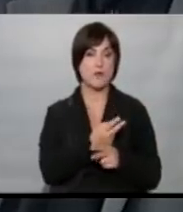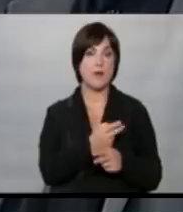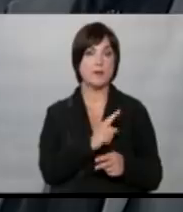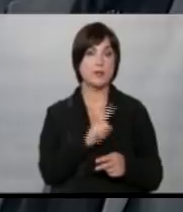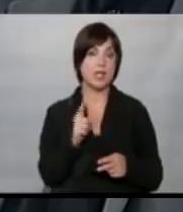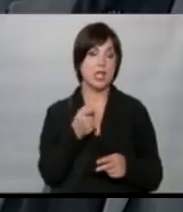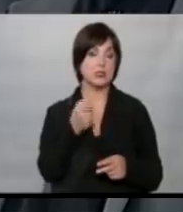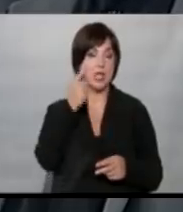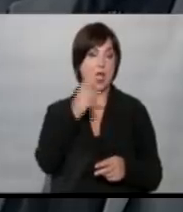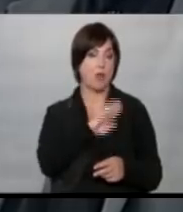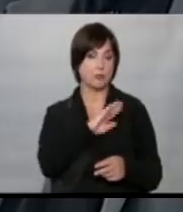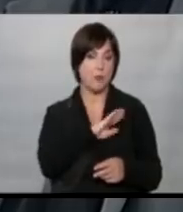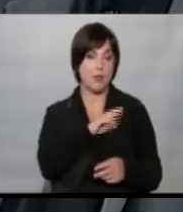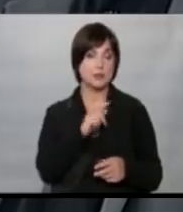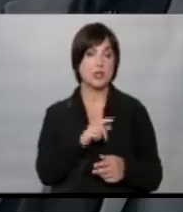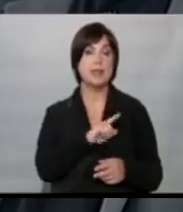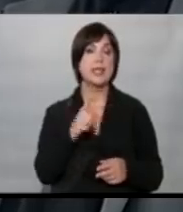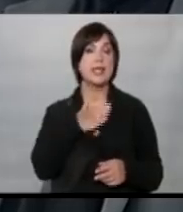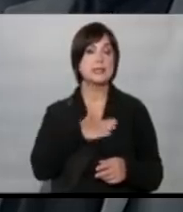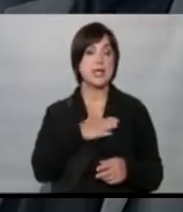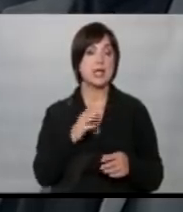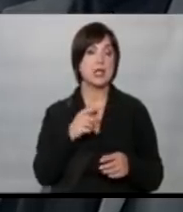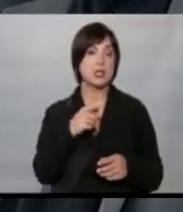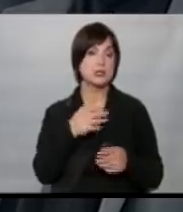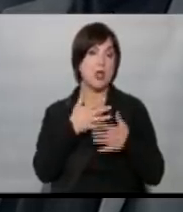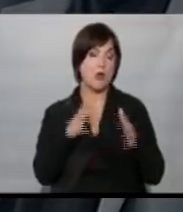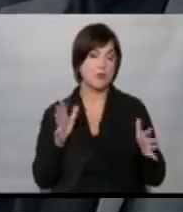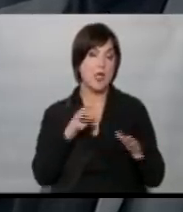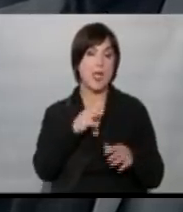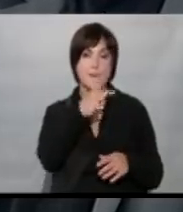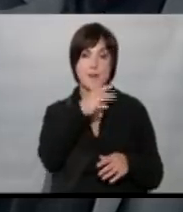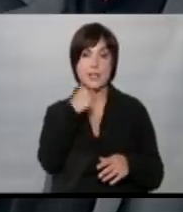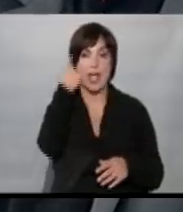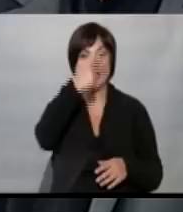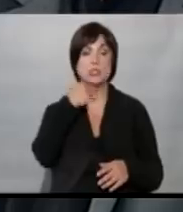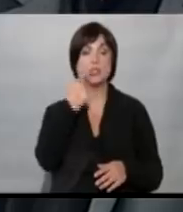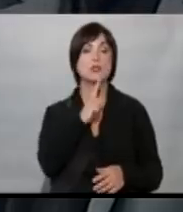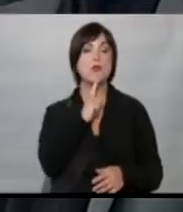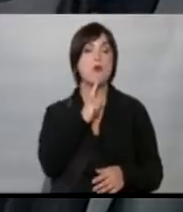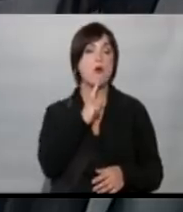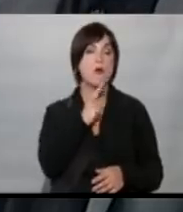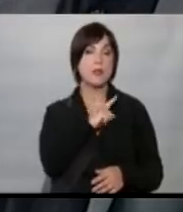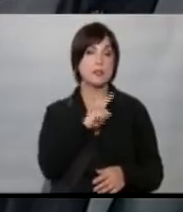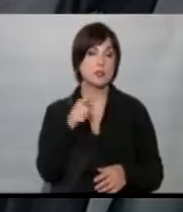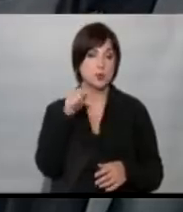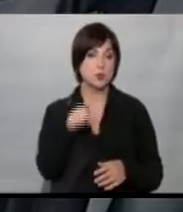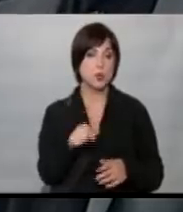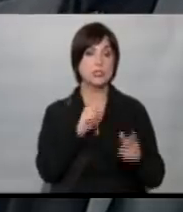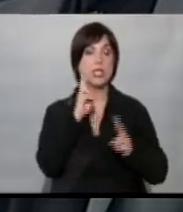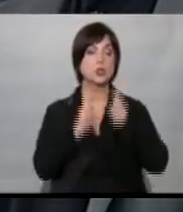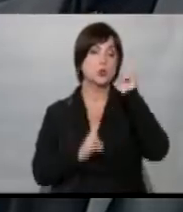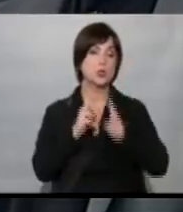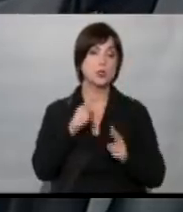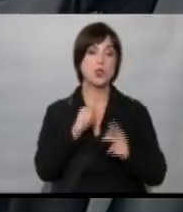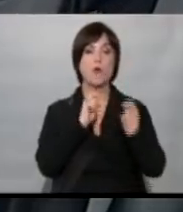апсолутно не е загрозено, не сака да се обезличи Македонија или идентитетот за кој што апсолутно ниту овде се дискутира, ниту